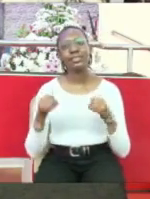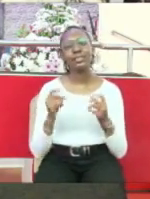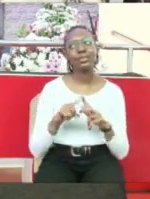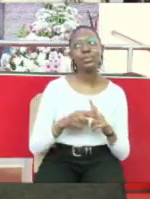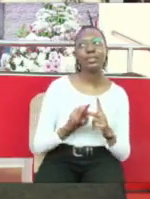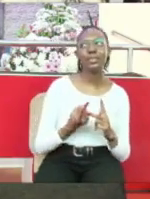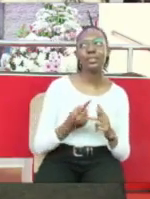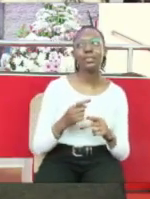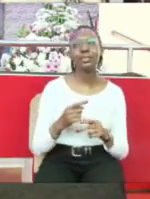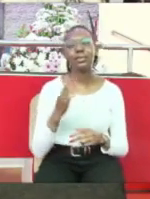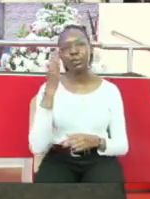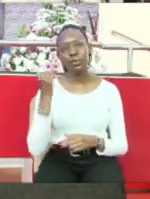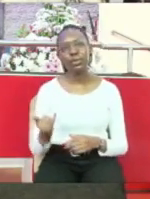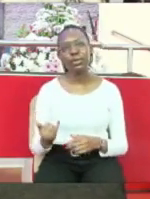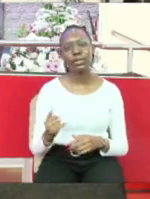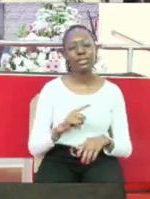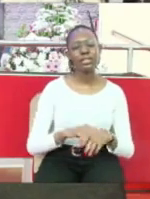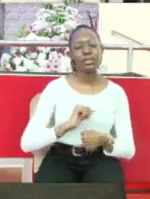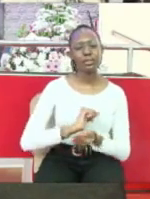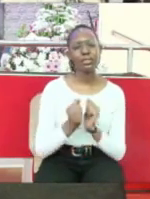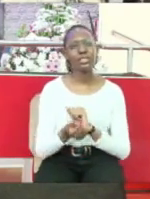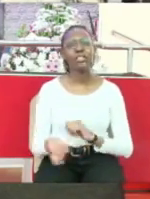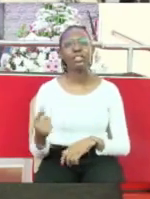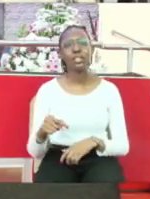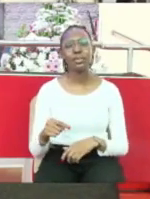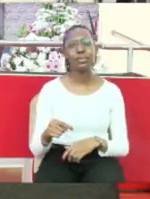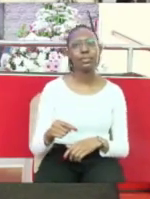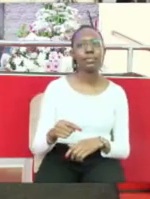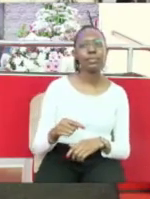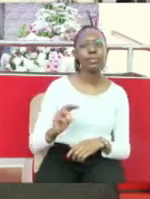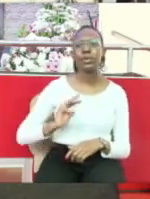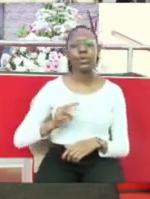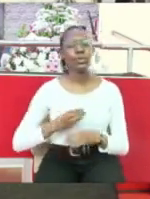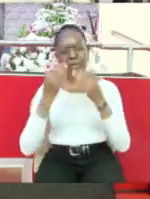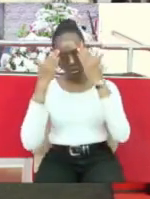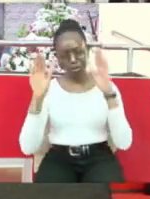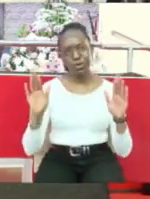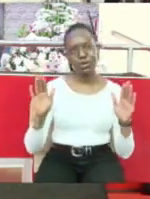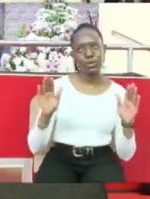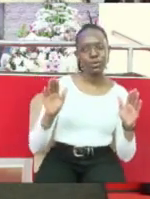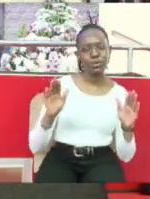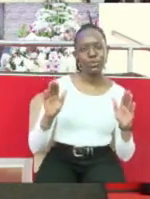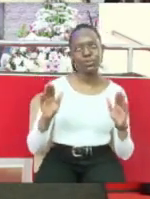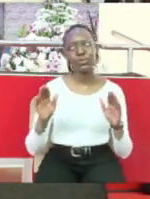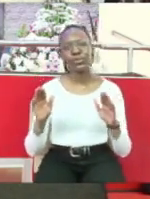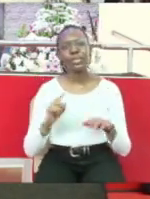when a change is coming, sometimes it doesn't warn us. Kwa sababu wakati mabadiliko huwa yanakuja, when COVID